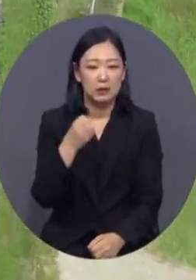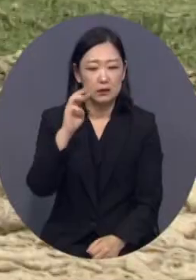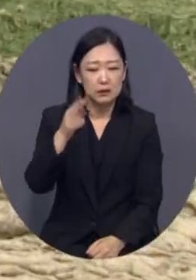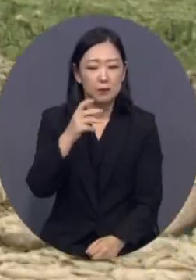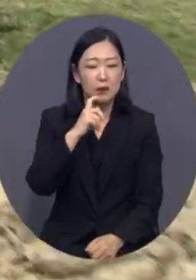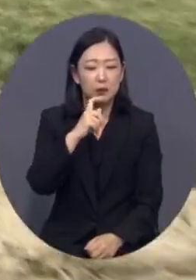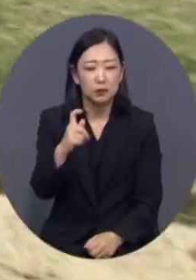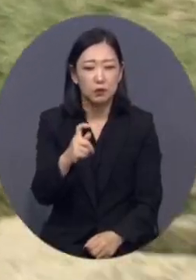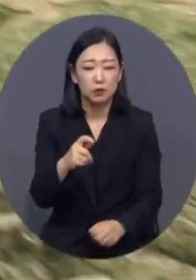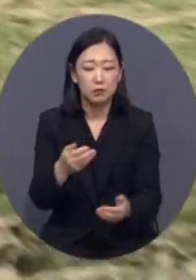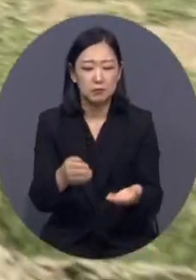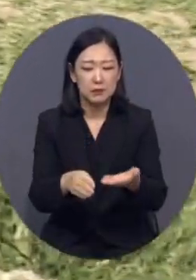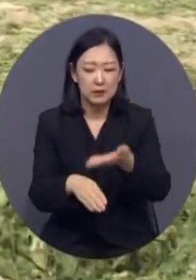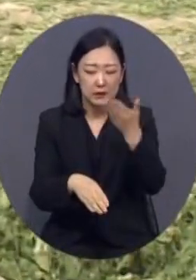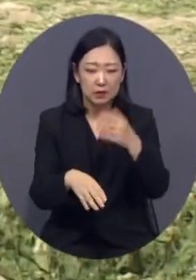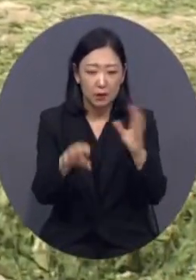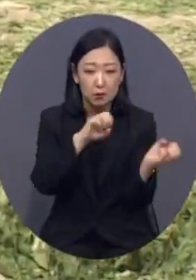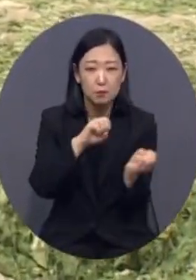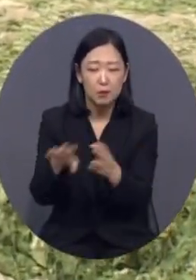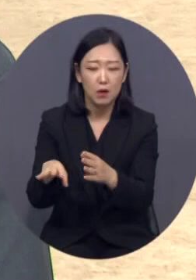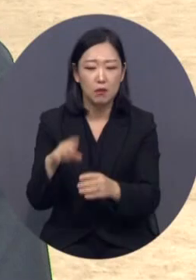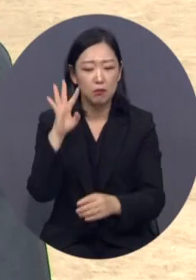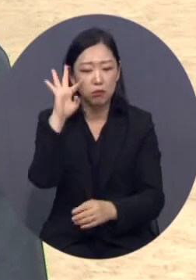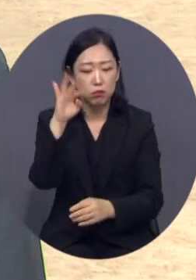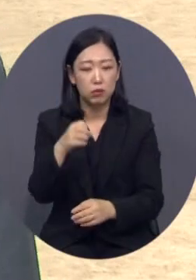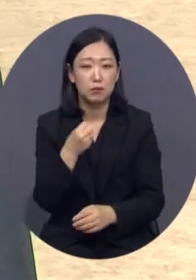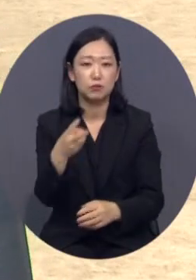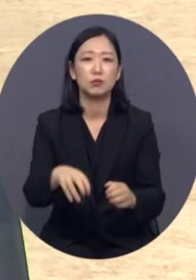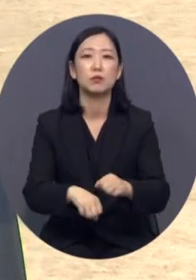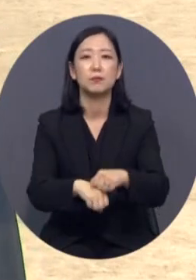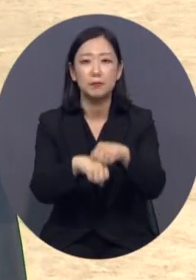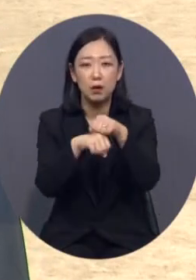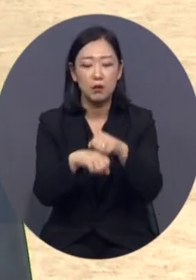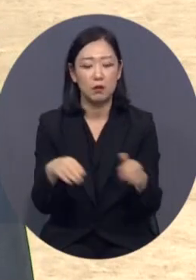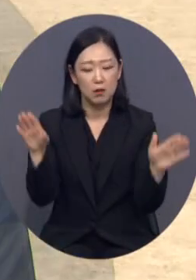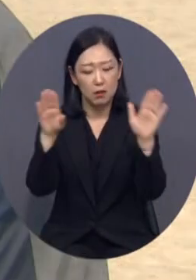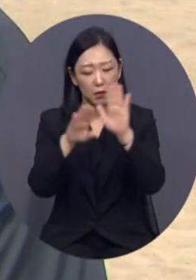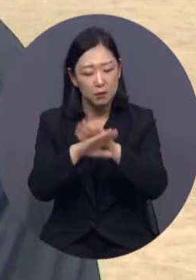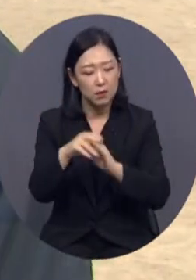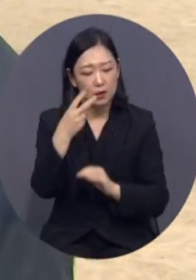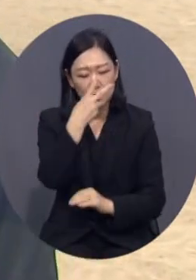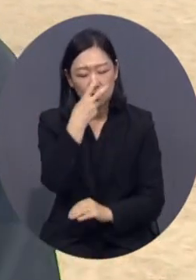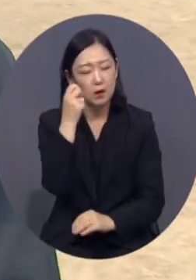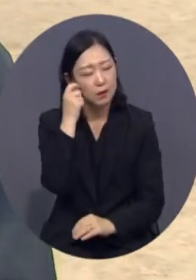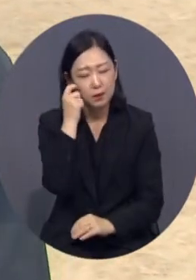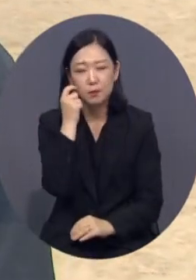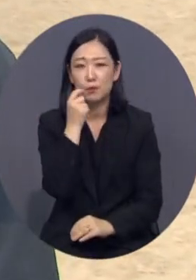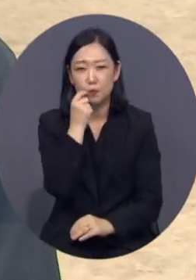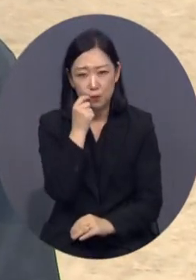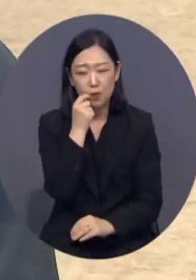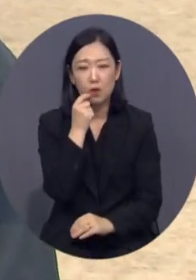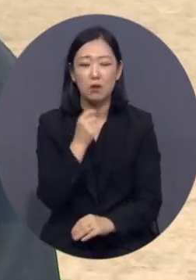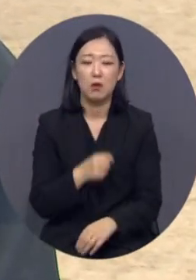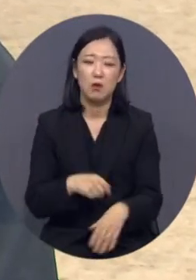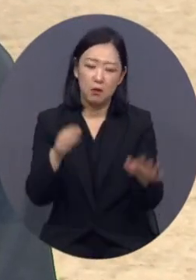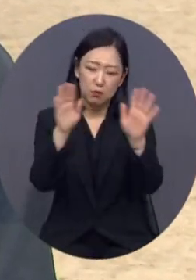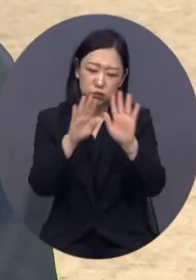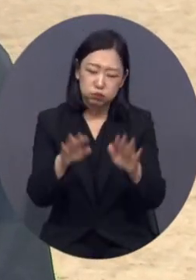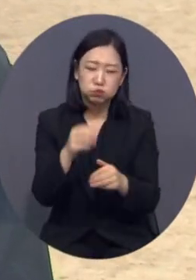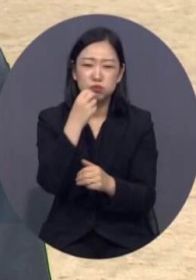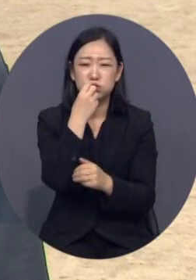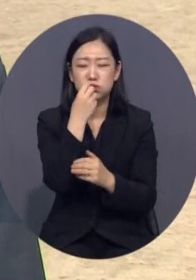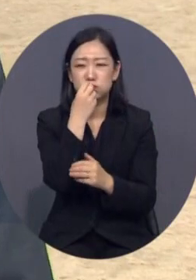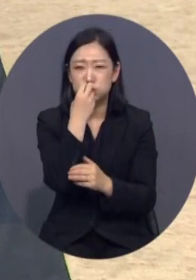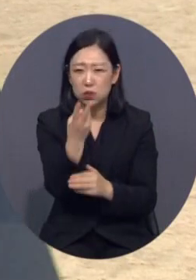치웠는데 며칠 새 또 차올랐습니다 잠을 못 자죠이 냄새 때문에 이렇게 갈파레가 있어서 있기 때문에